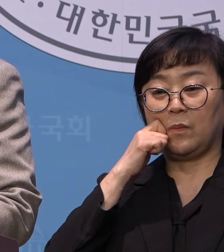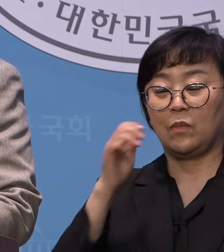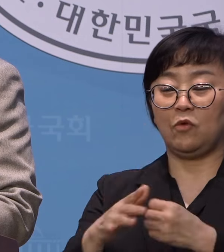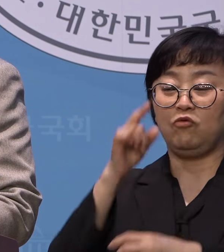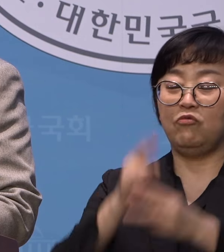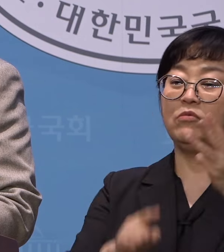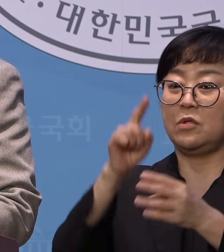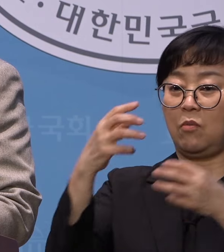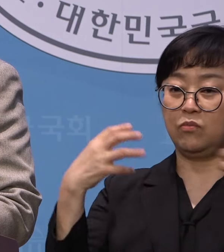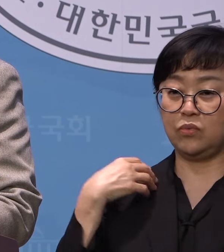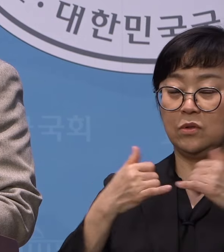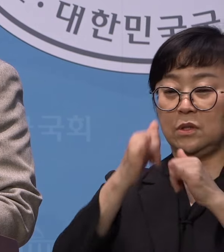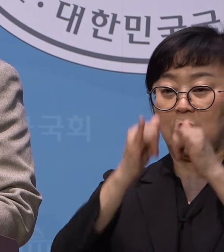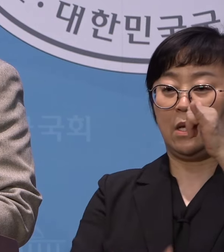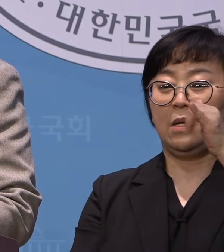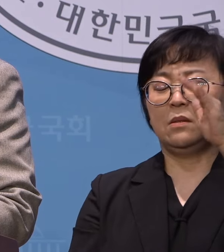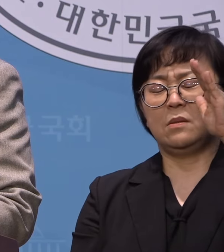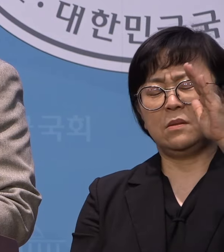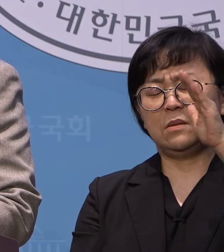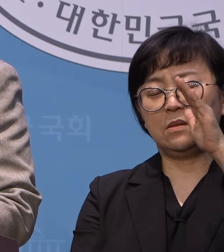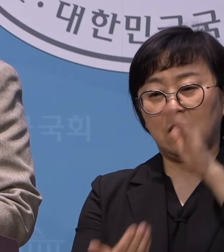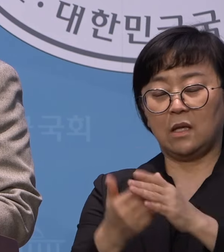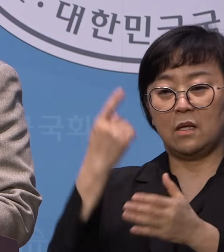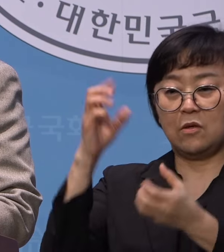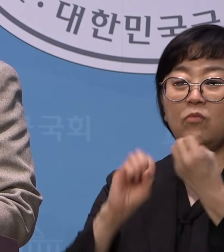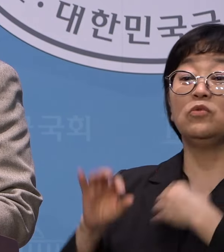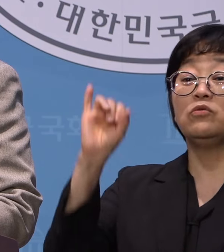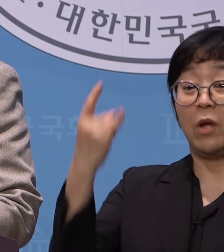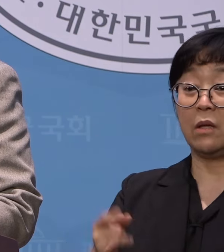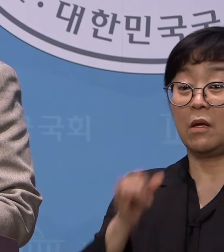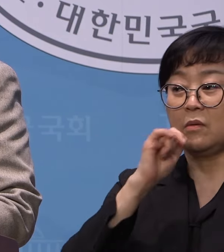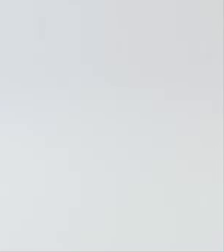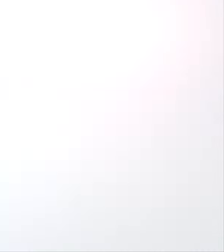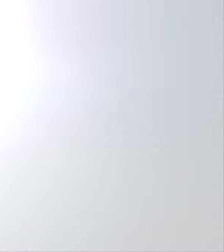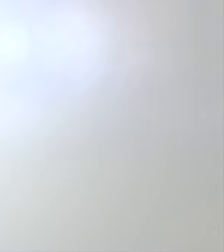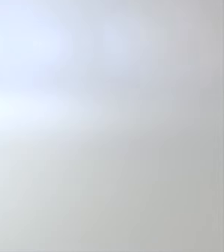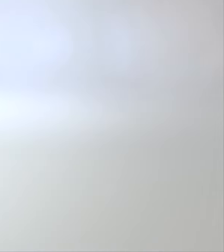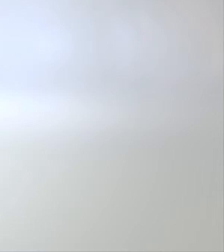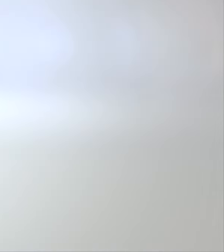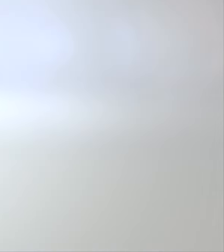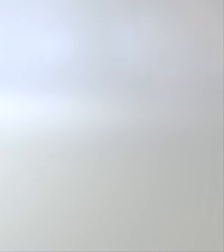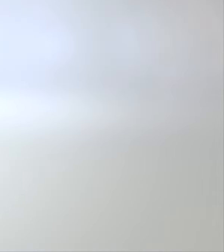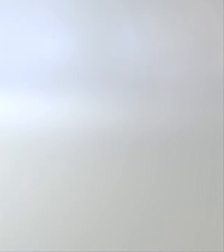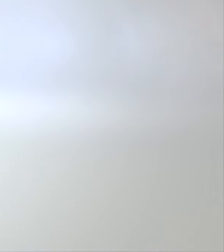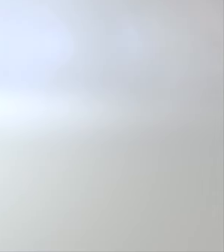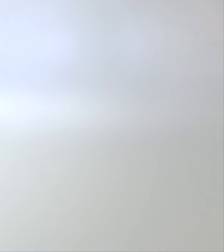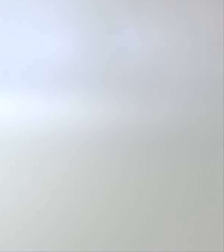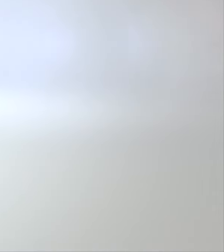윤석열 정권 사상 최대의 청문회가 될 것임을 경고합니다.